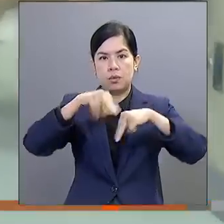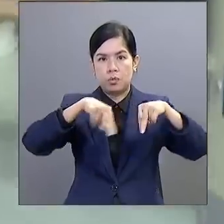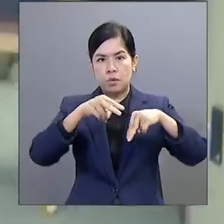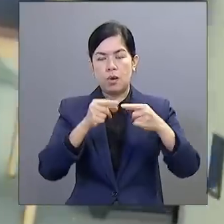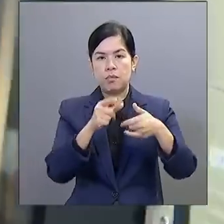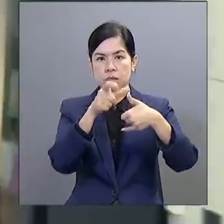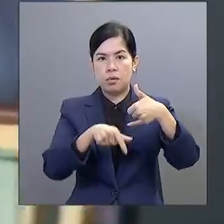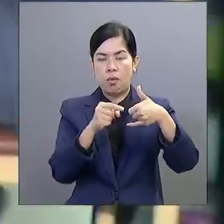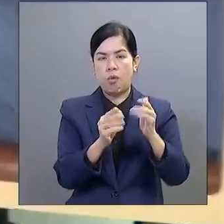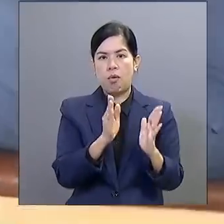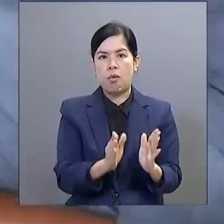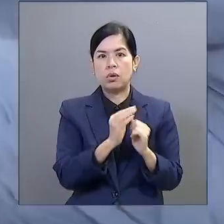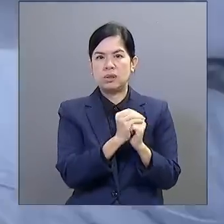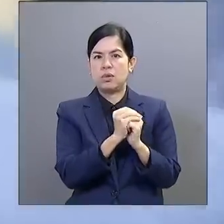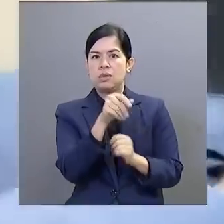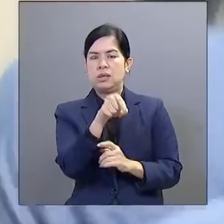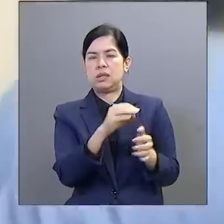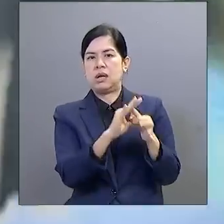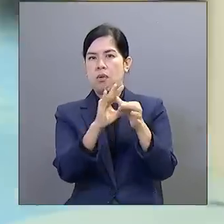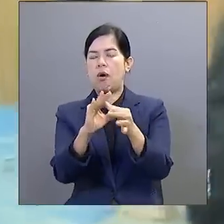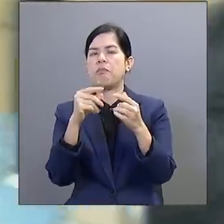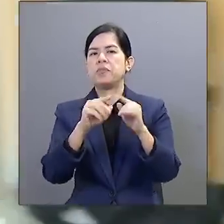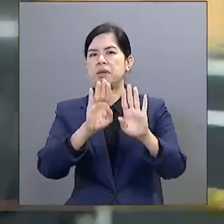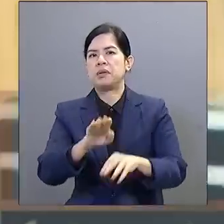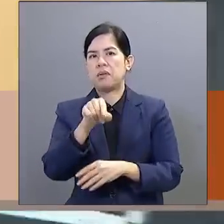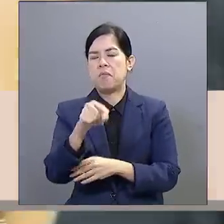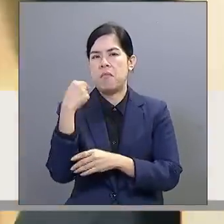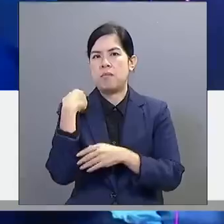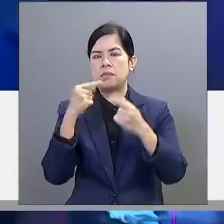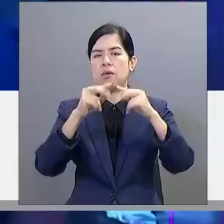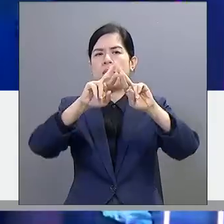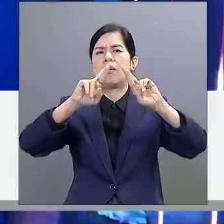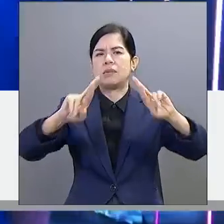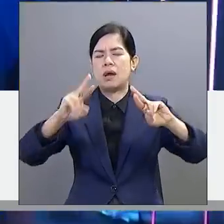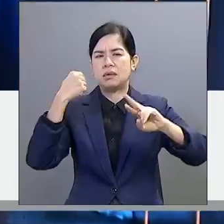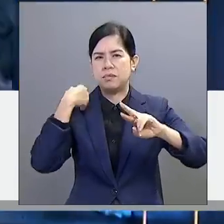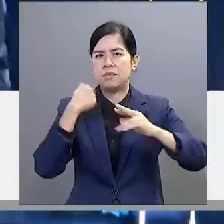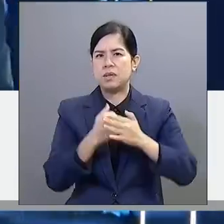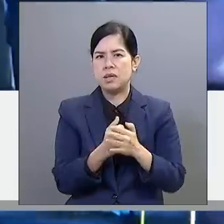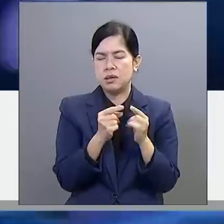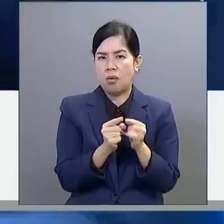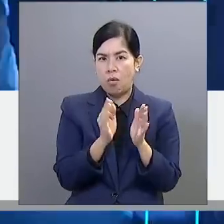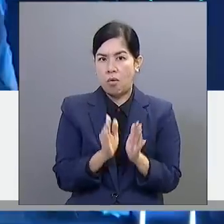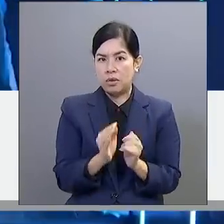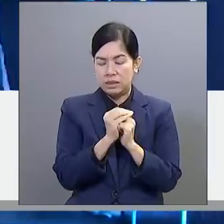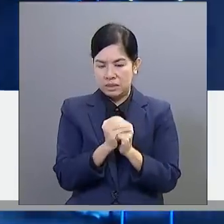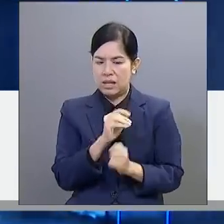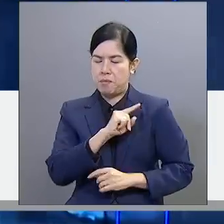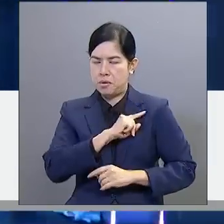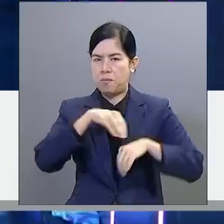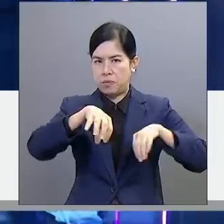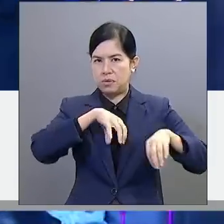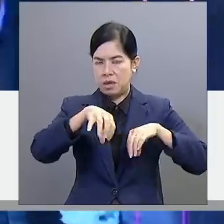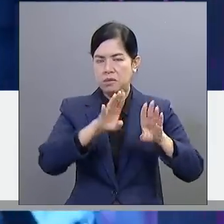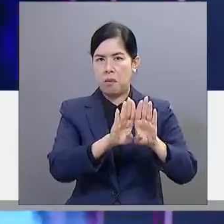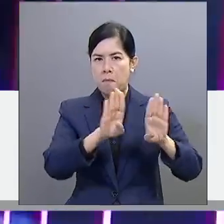นที่อยู่เบื้องหลังสถานบันเทิงในลักษณะที่เรียกว่าผับศูนย์เหรียญซึ่งมีนายทุนจีนนั้นอยู่เบื้องหลังและก็เปิดสถาน